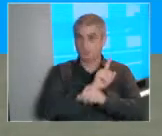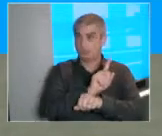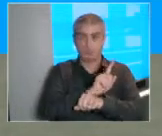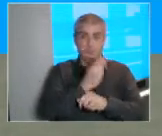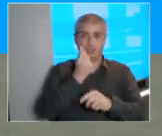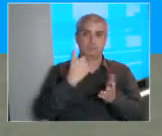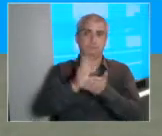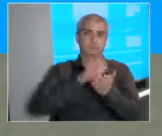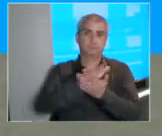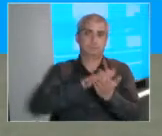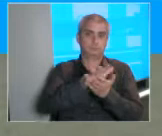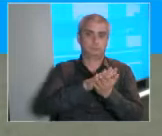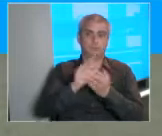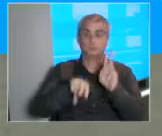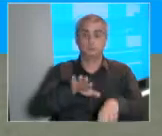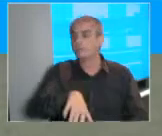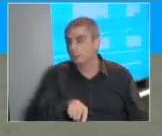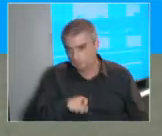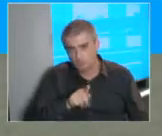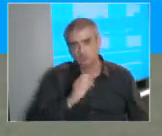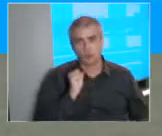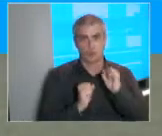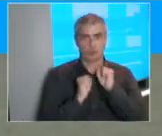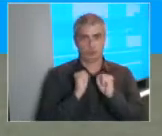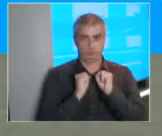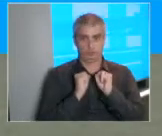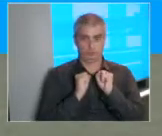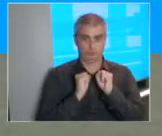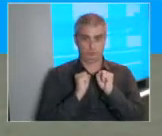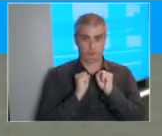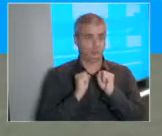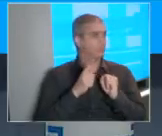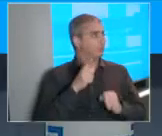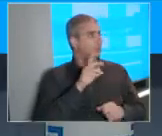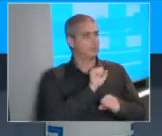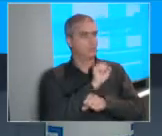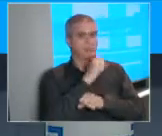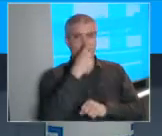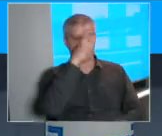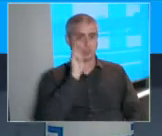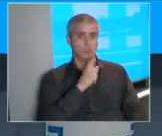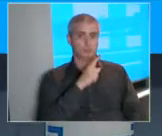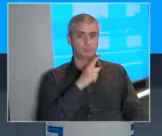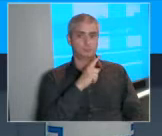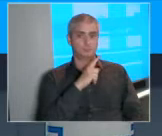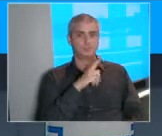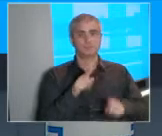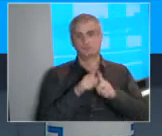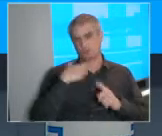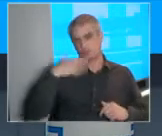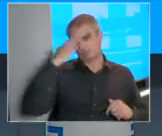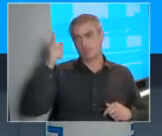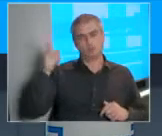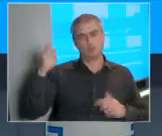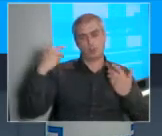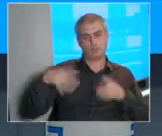בינתיים, כספים נשפחים, מישהו מגדל את הילד, פה יש קושי. אגב, טענה של אחד ההורים ש... כמו שאני מכיר אותו,